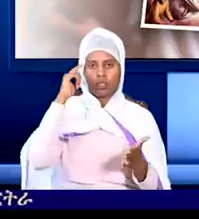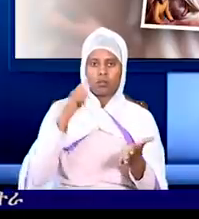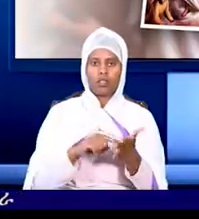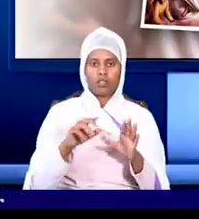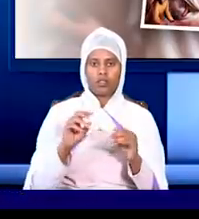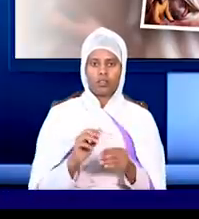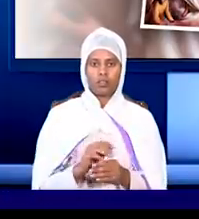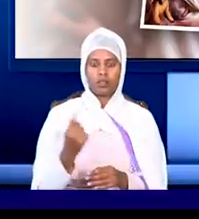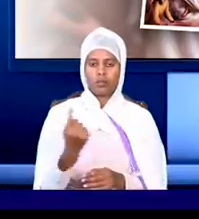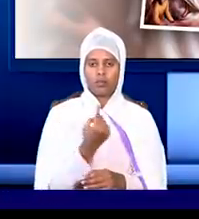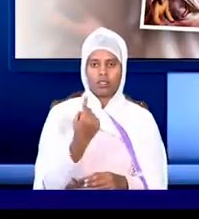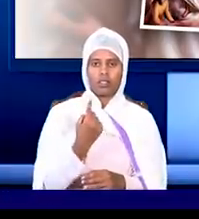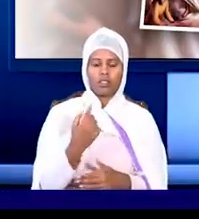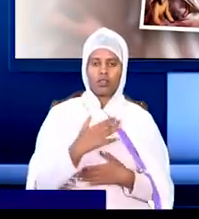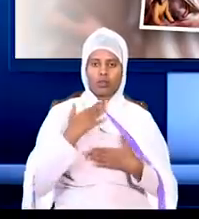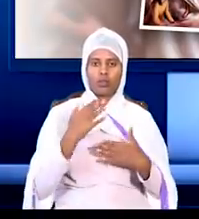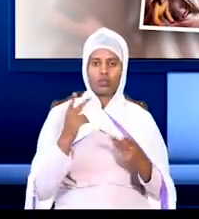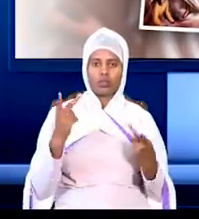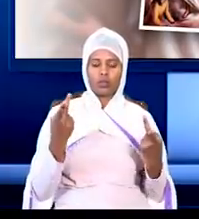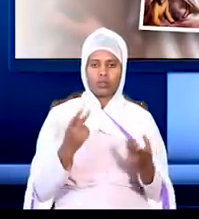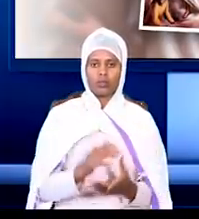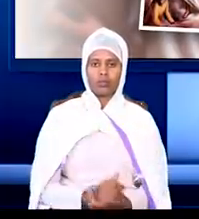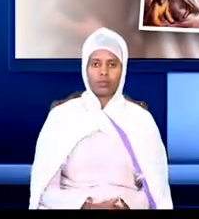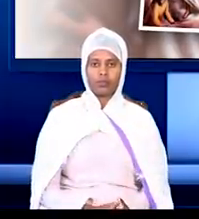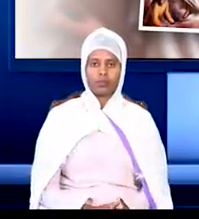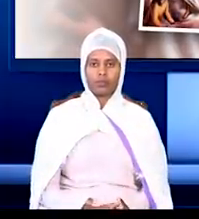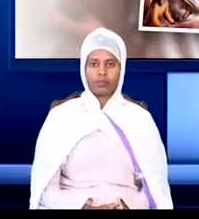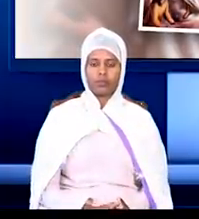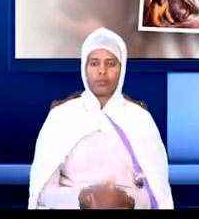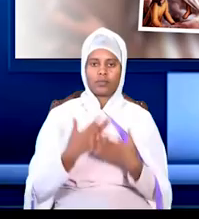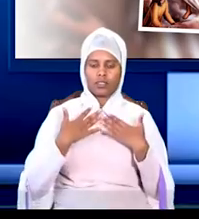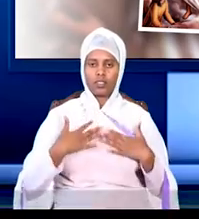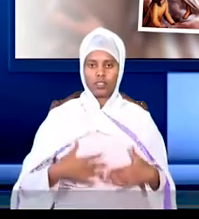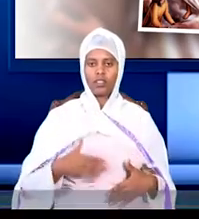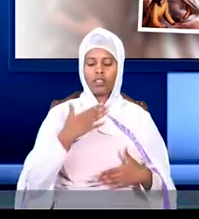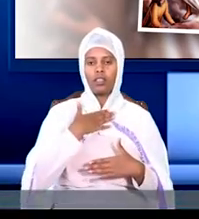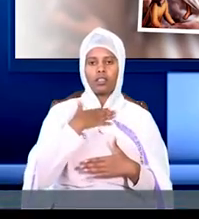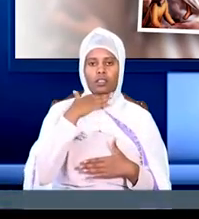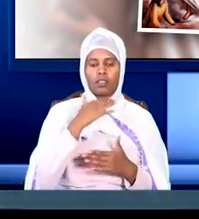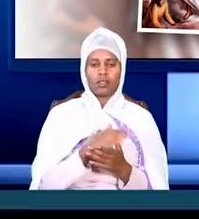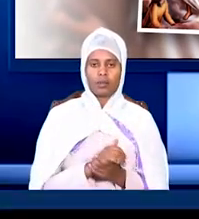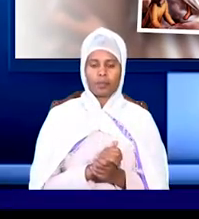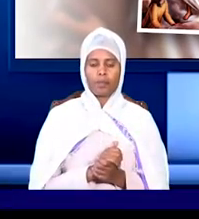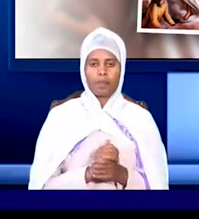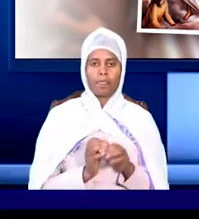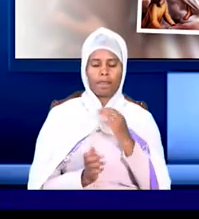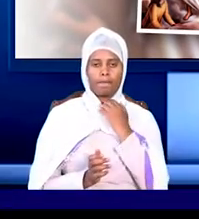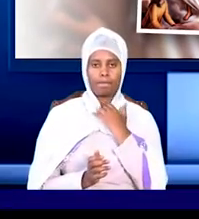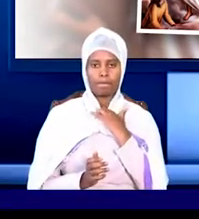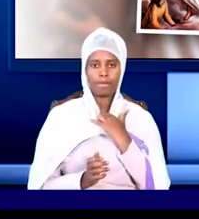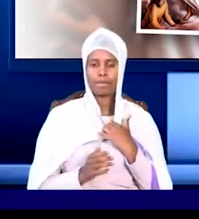ንተሓጎስ ክብል ከሎ እንታይ በይናይና በይንና ዲና ክንሕጎስ ዋላሲ ልብሲ ዓዲግና